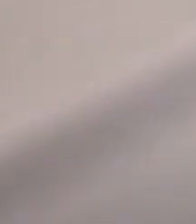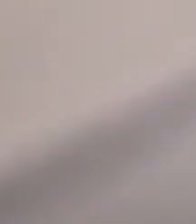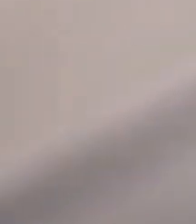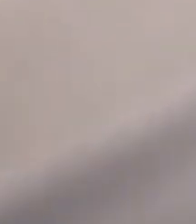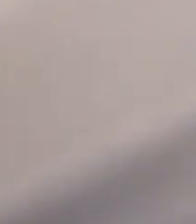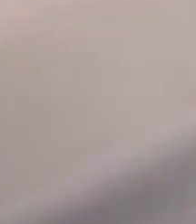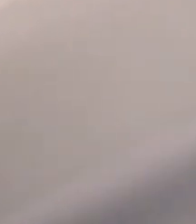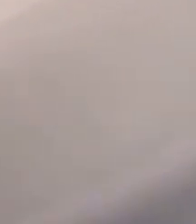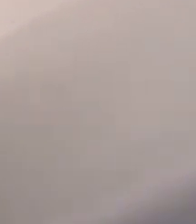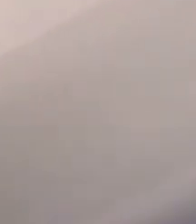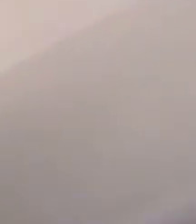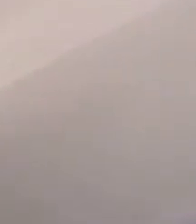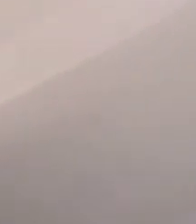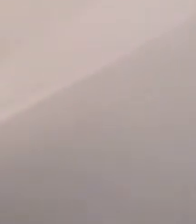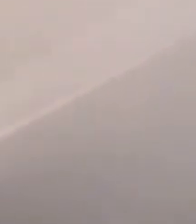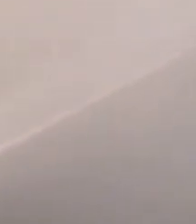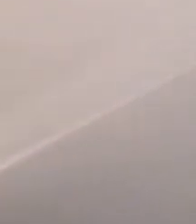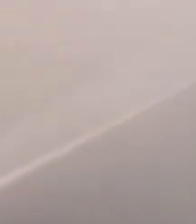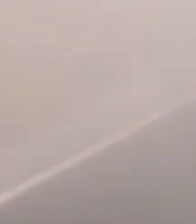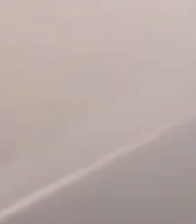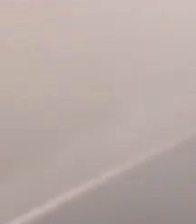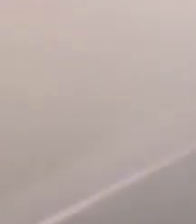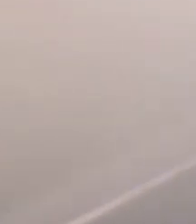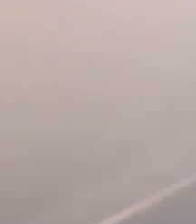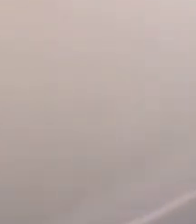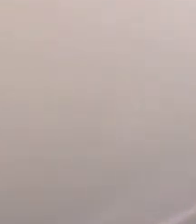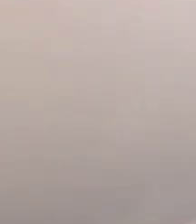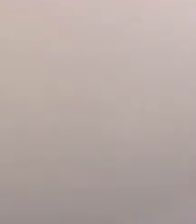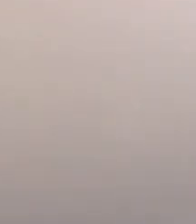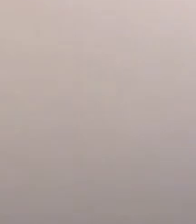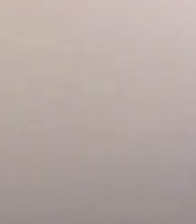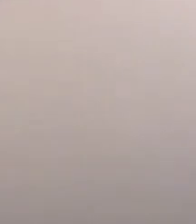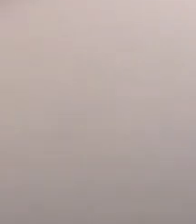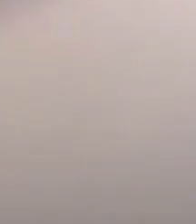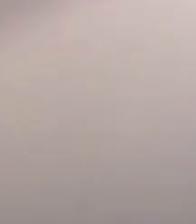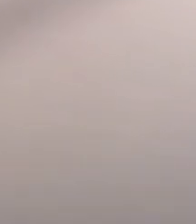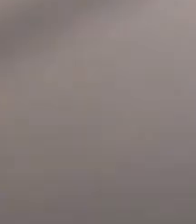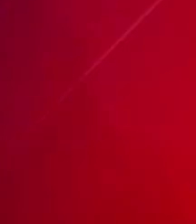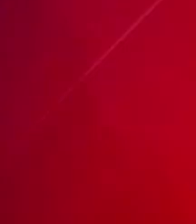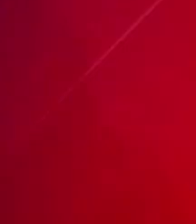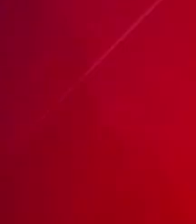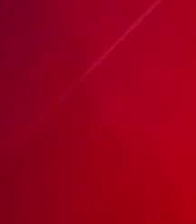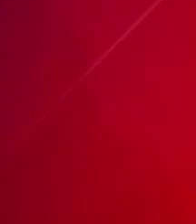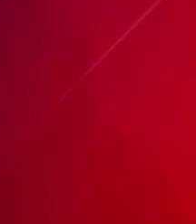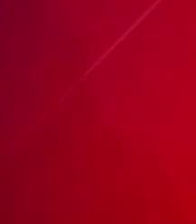TV at sa www.gmanews.tv.